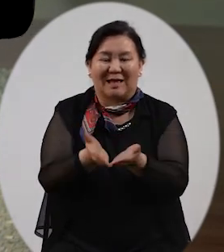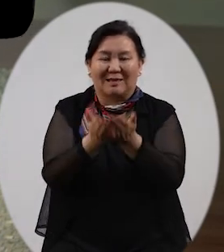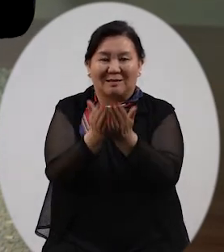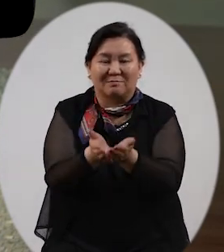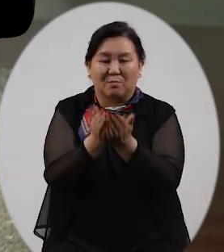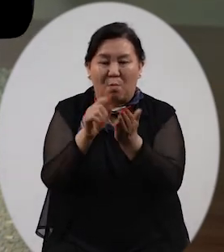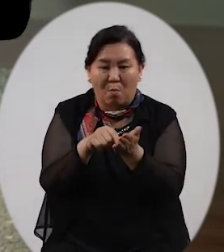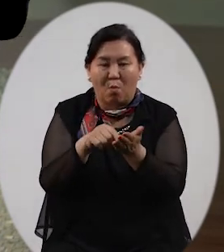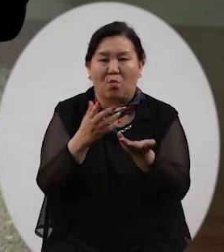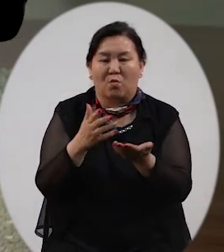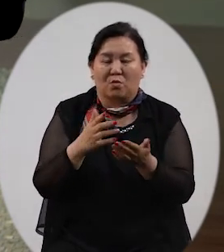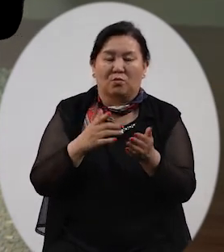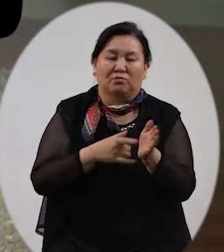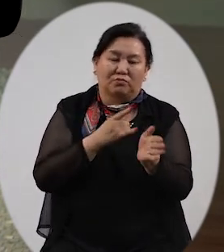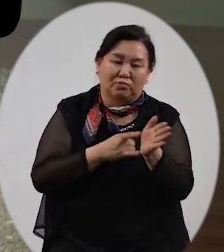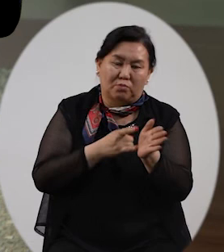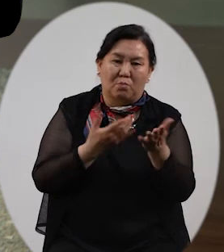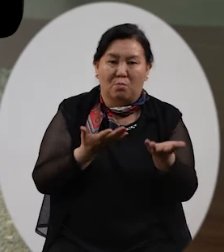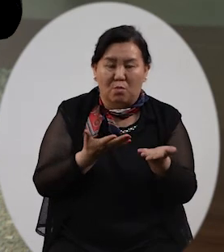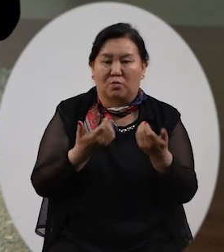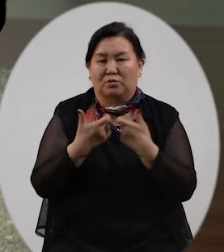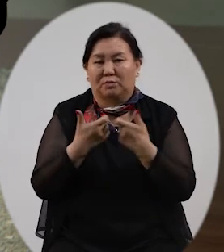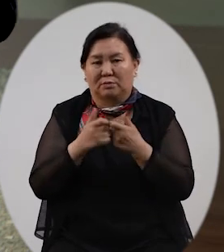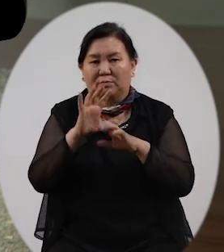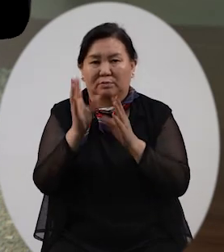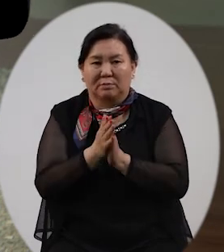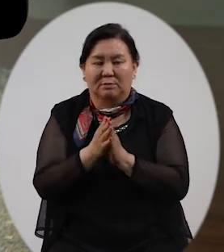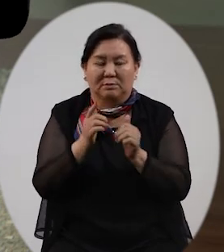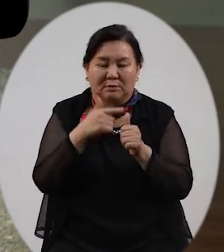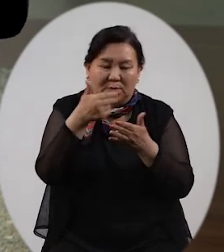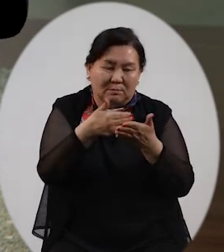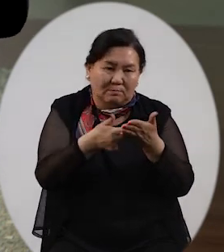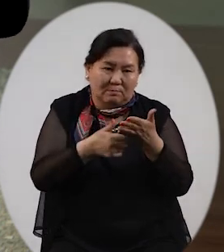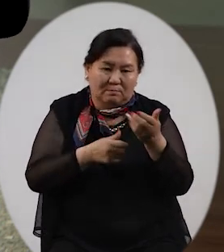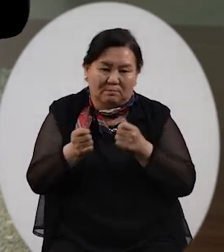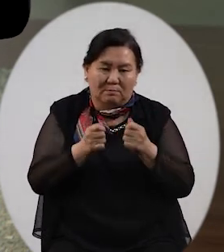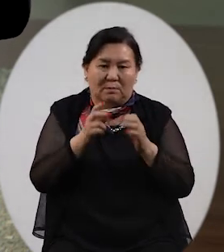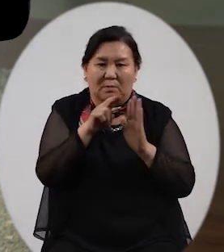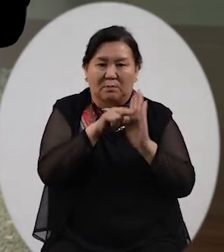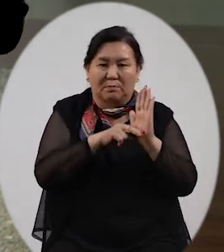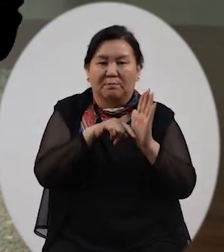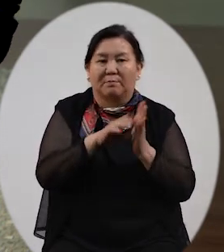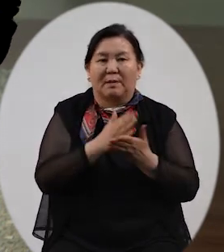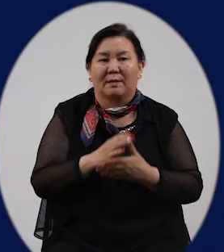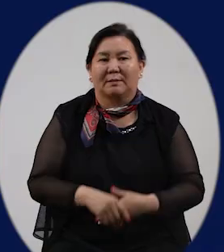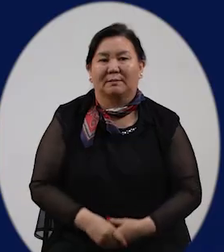конвенцийн дагуу энэхүү тээвэрлэлт маань зохицуулагдж байгаа гэдэг тэр тухайлсан заалт бол энэ дээр орж ирнэ гэсүг ах нь